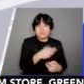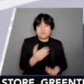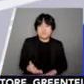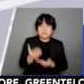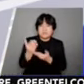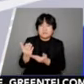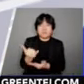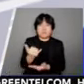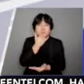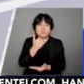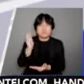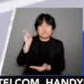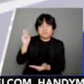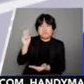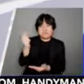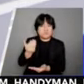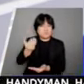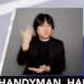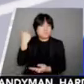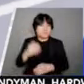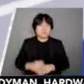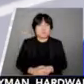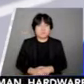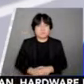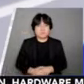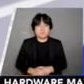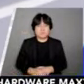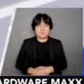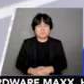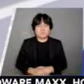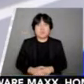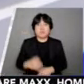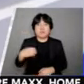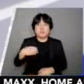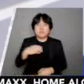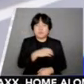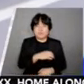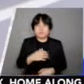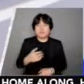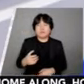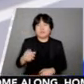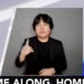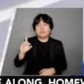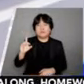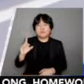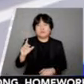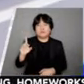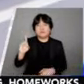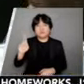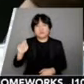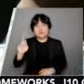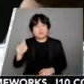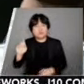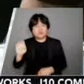testimonya dati. Una na kinwestiyon ni na Congressman Duterte at Company Yang ang kredibilidad ni Guban bilang witness.